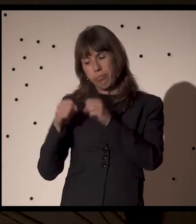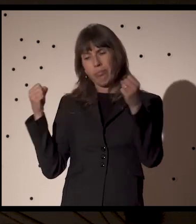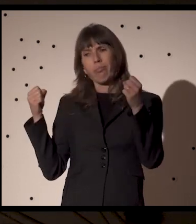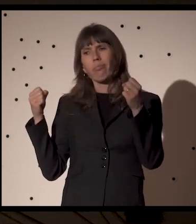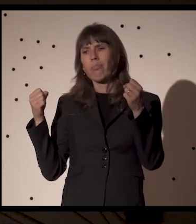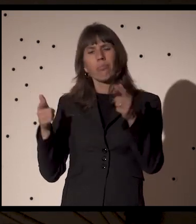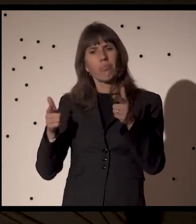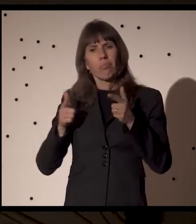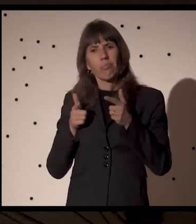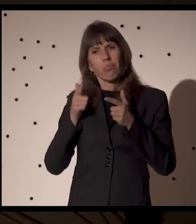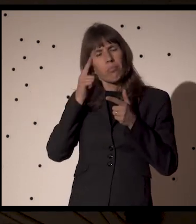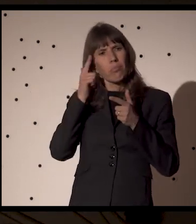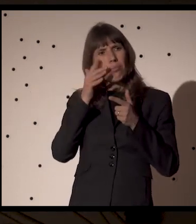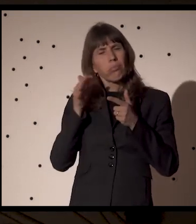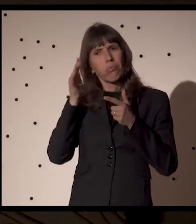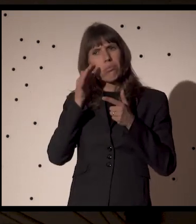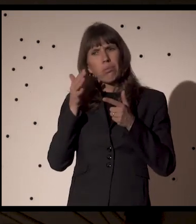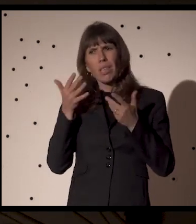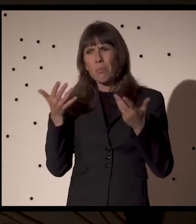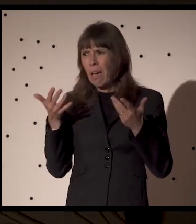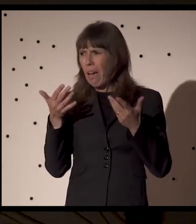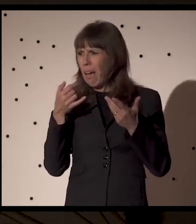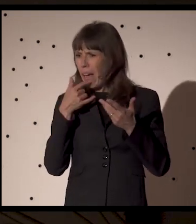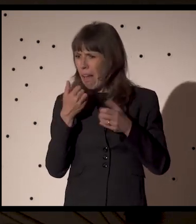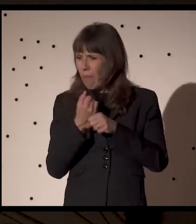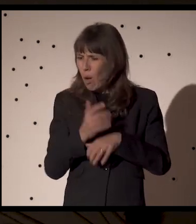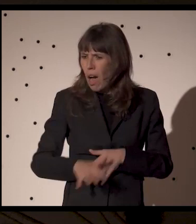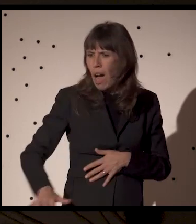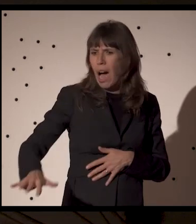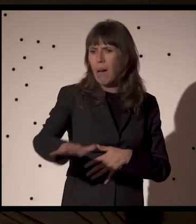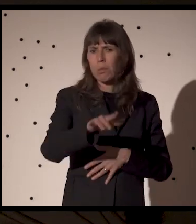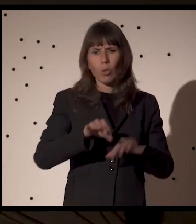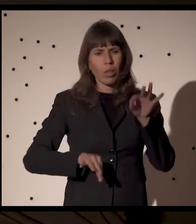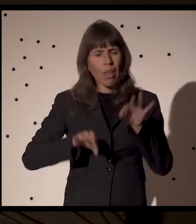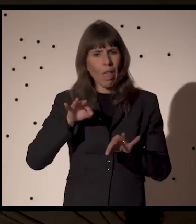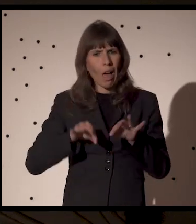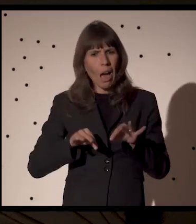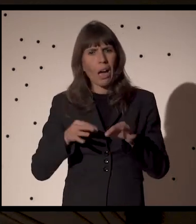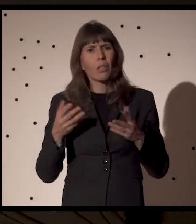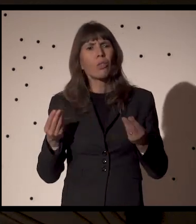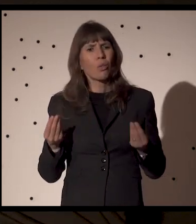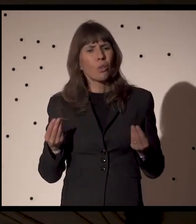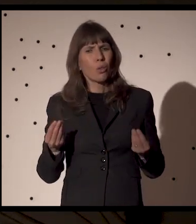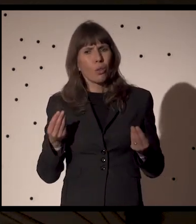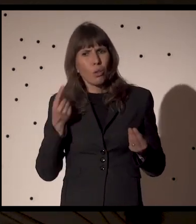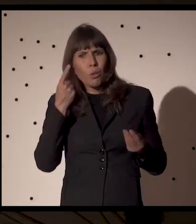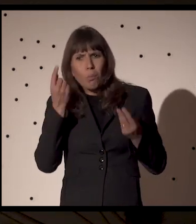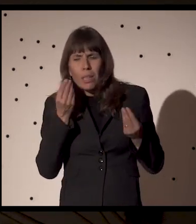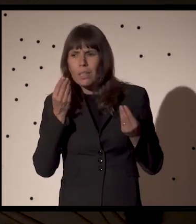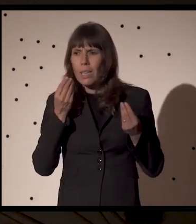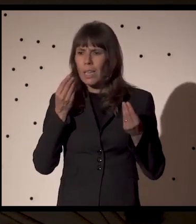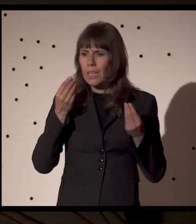post all'attenzione di chi si occupa di teatro ha lanciato delle sfide per cercare di capire come continuare